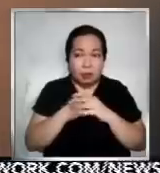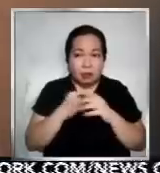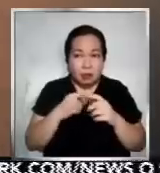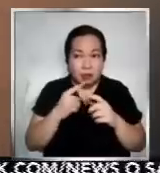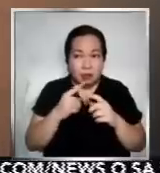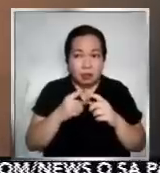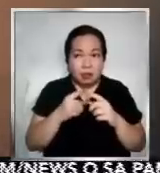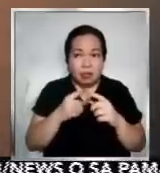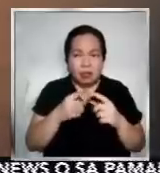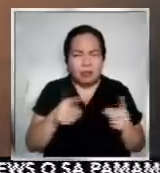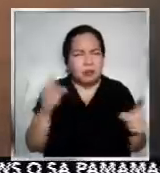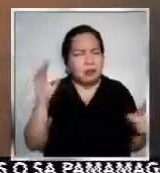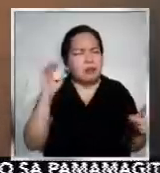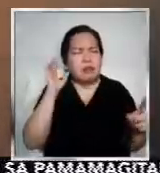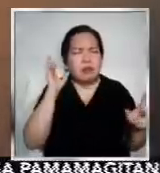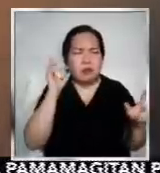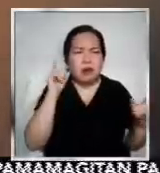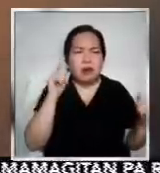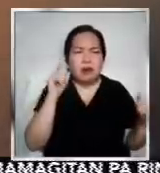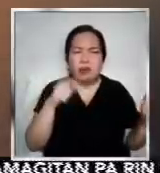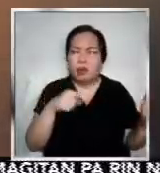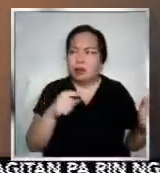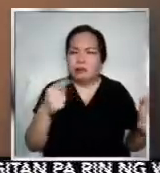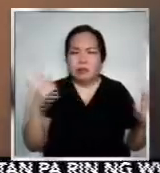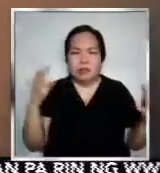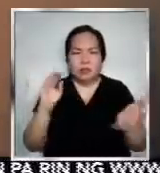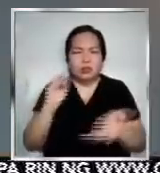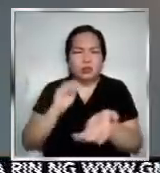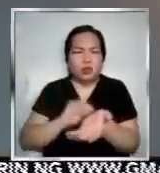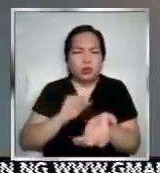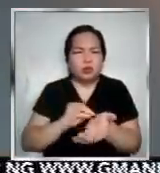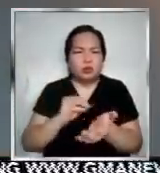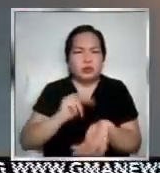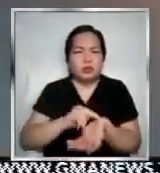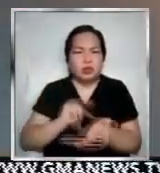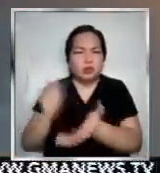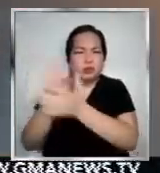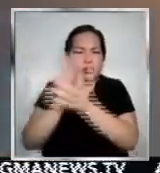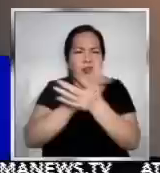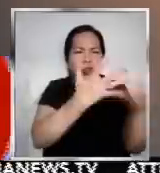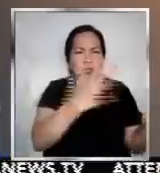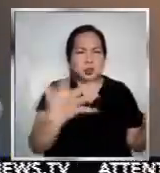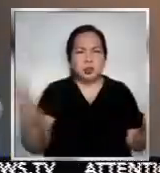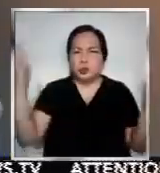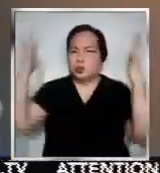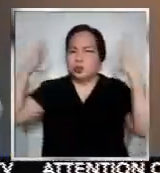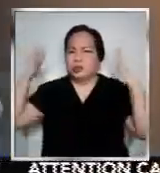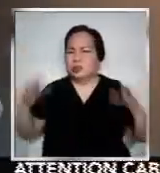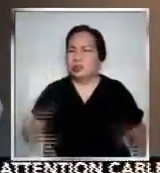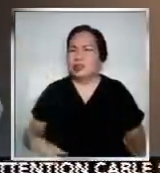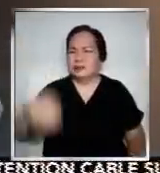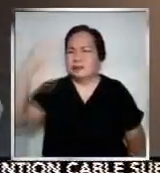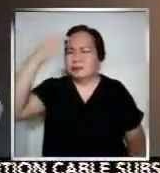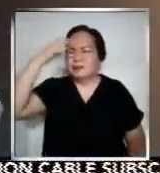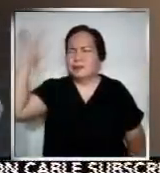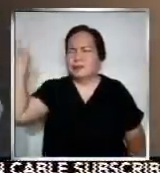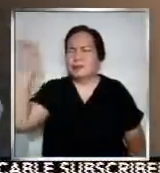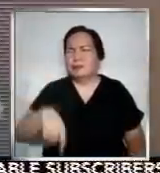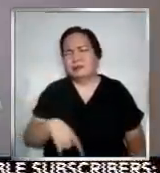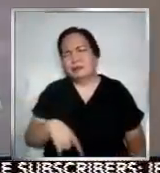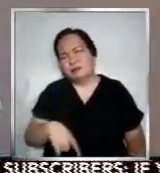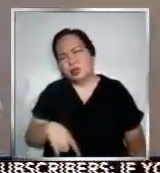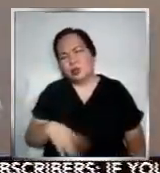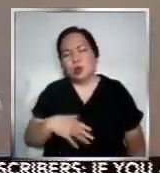nurse, mga doktor, di ko alam kung bakit. Isang buwan pang nanatili sa ospital si Cesar para tuluyang